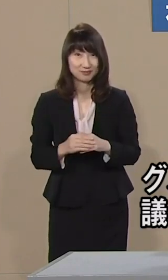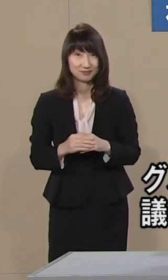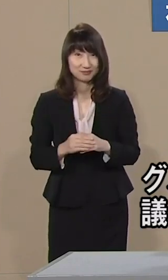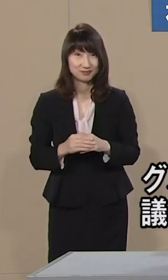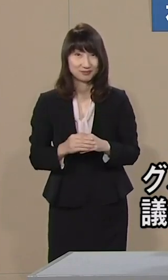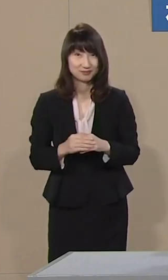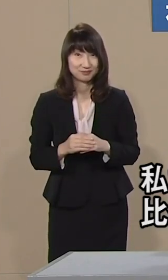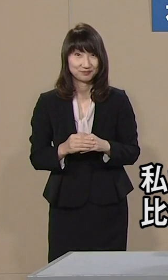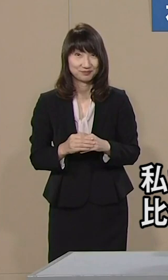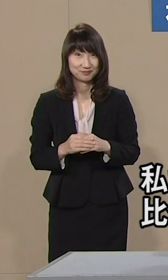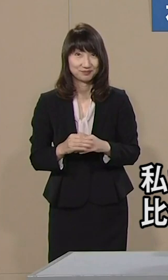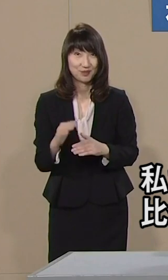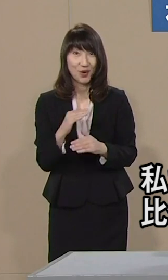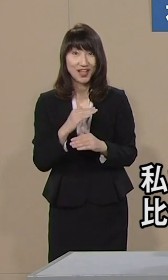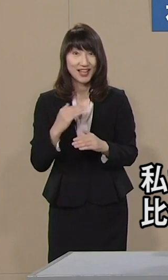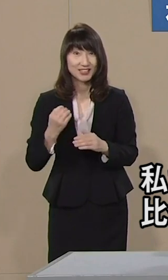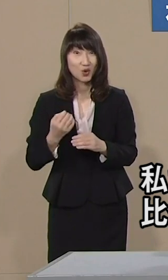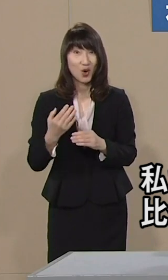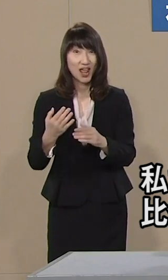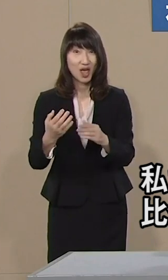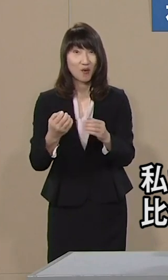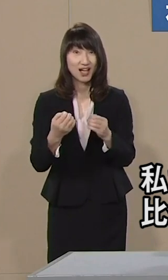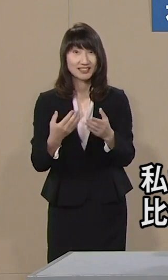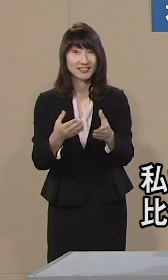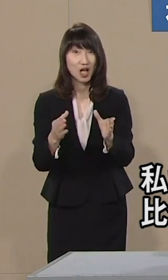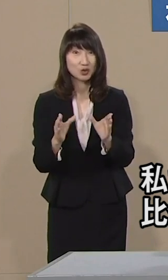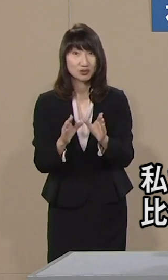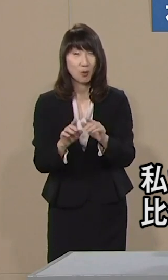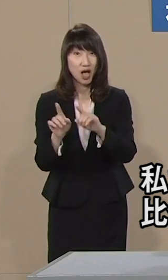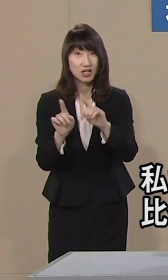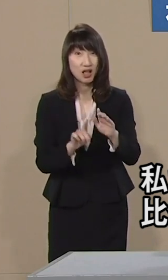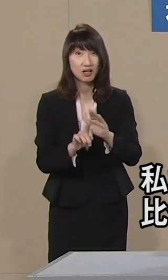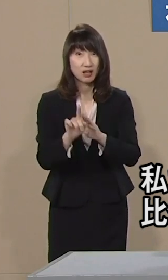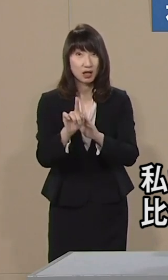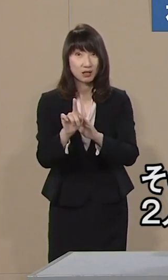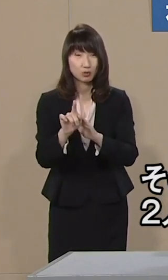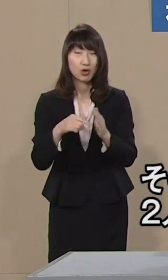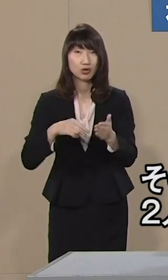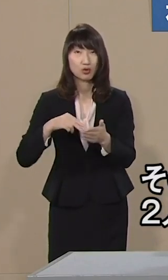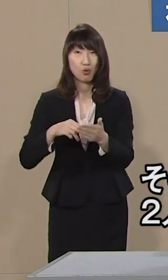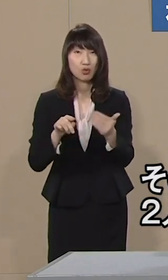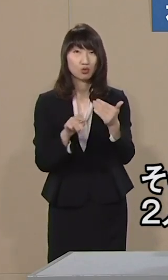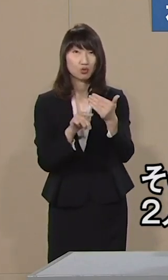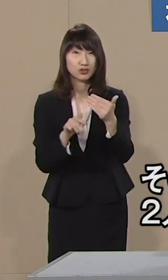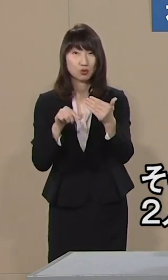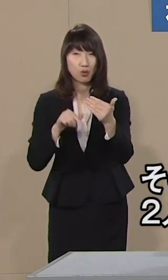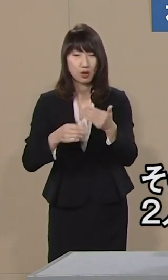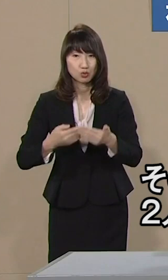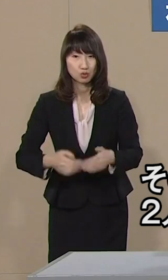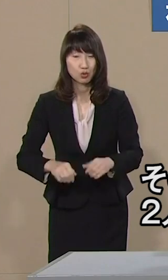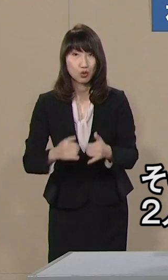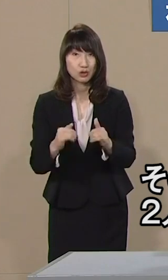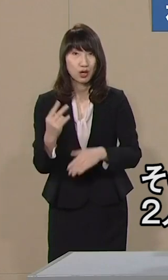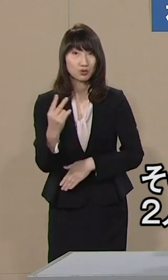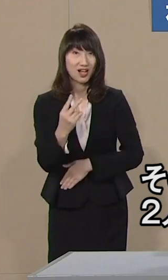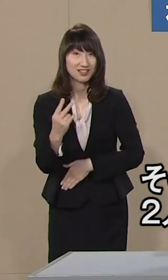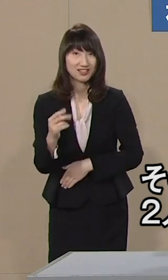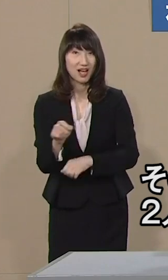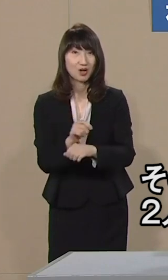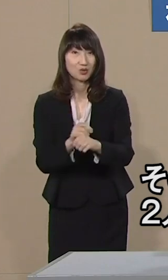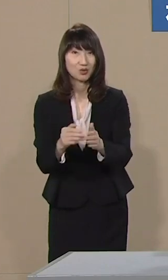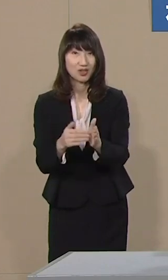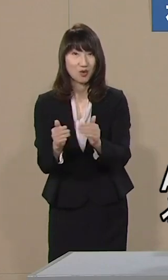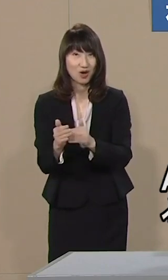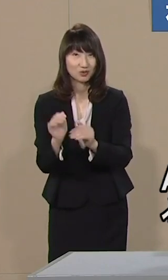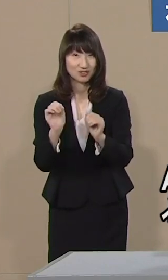システムです私たちの例は新撰組では比例代表で9人立候補そのうち重度障害者と言われる2人が特定